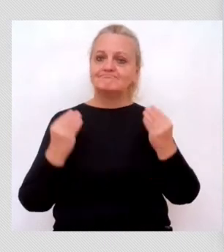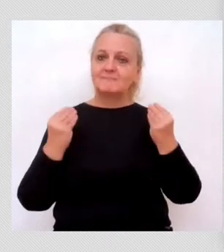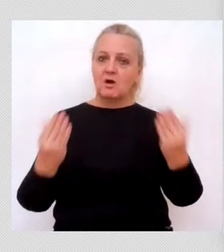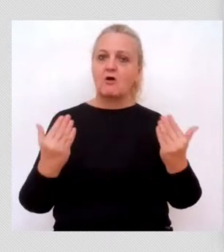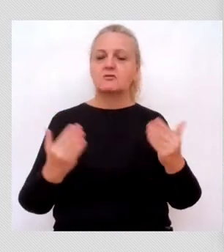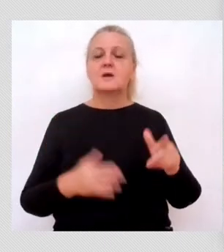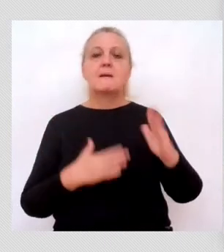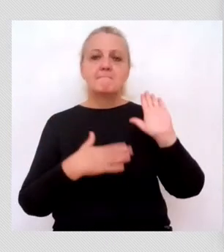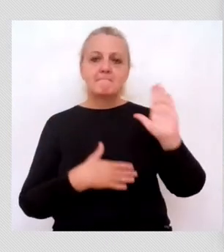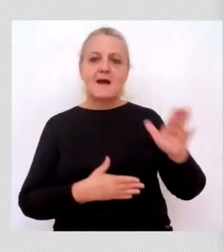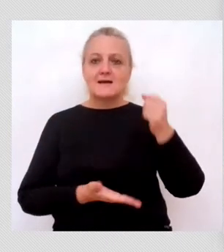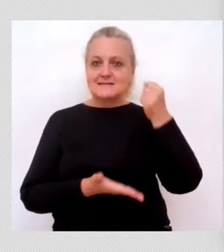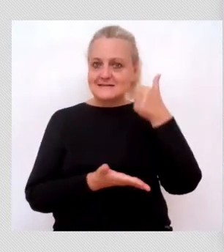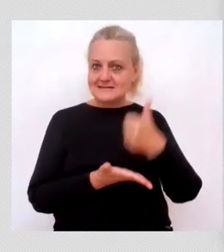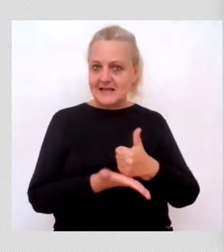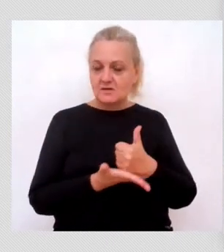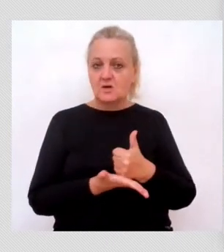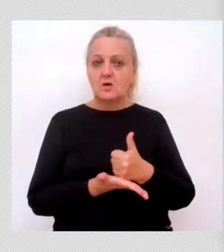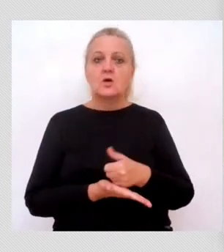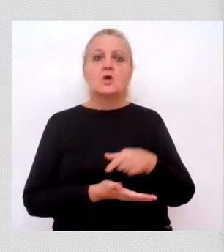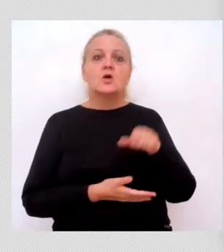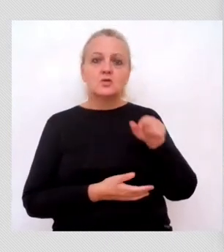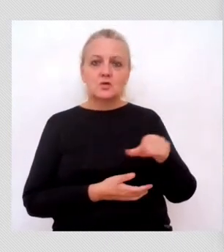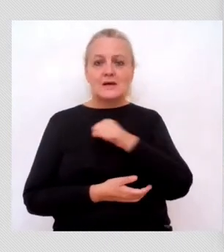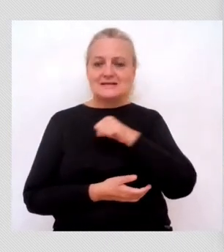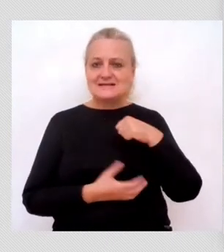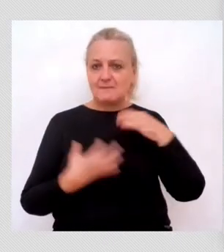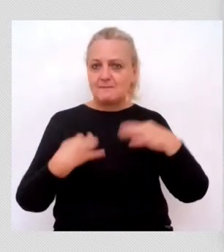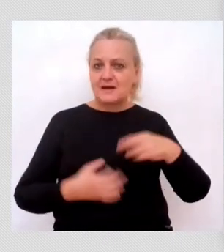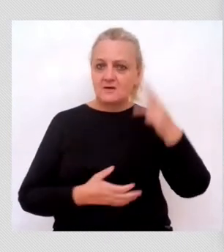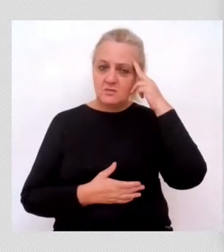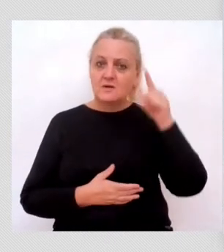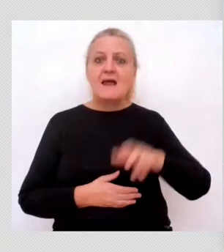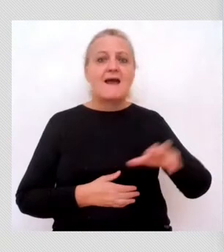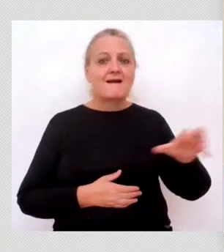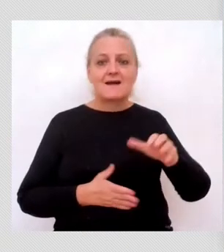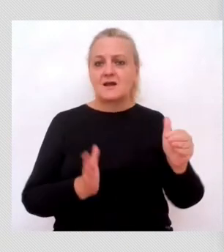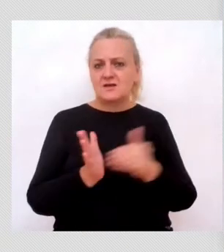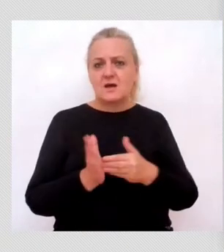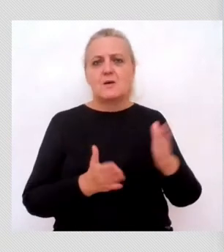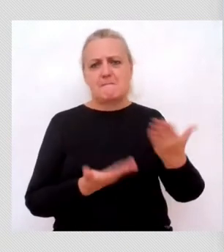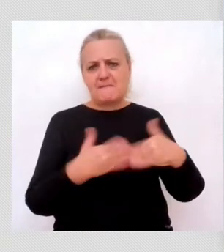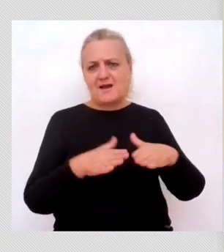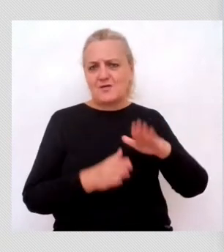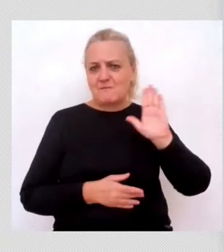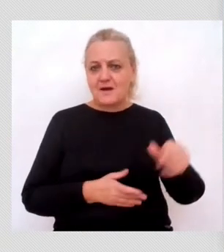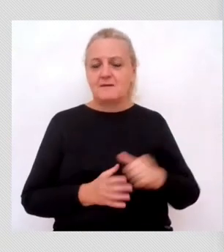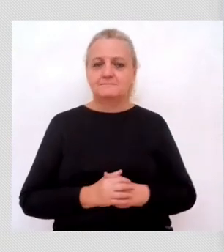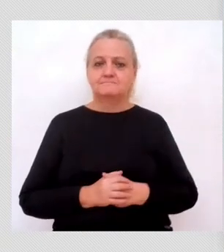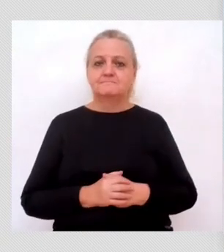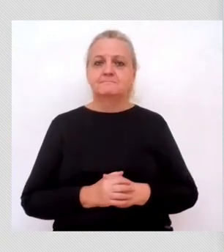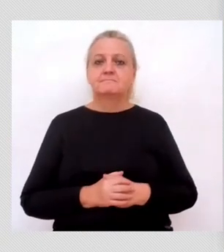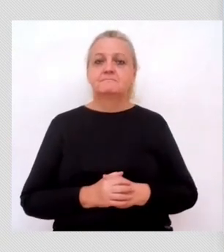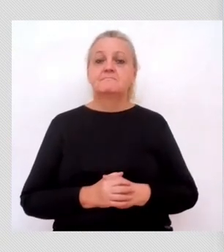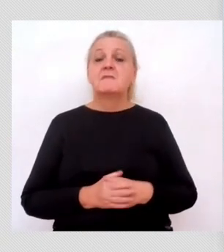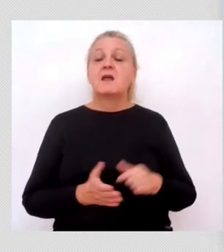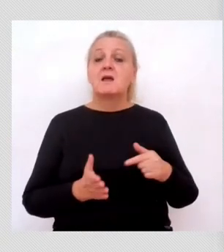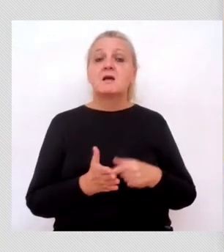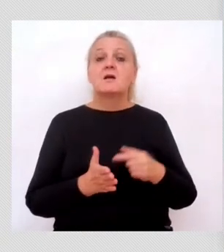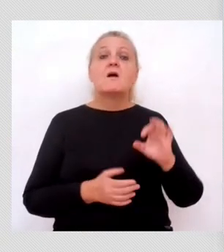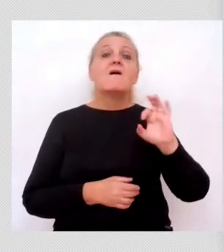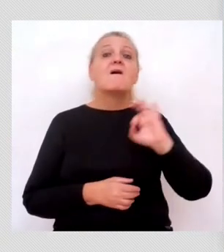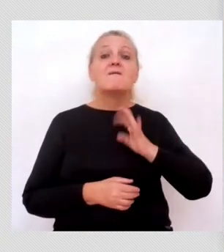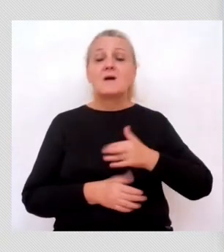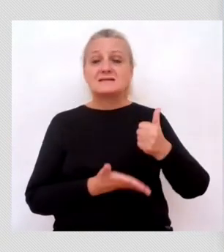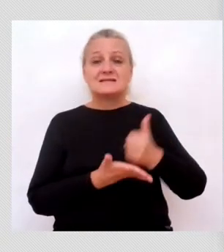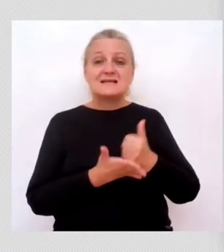jakieś stanowiska, to sami Państwo rozumiecie, kraść nie musiał, bo majątek przecież już miał. Nadużywać swojego